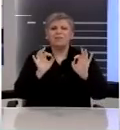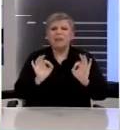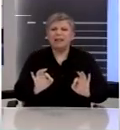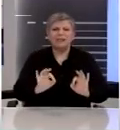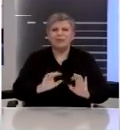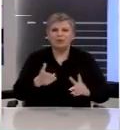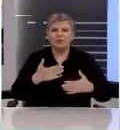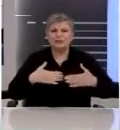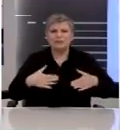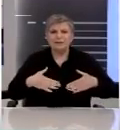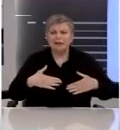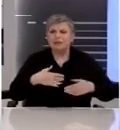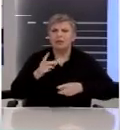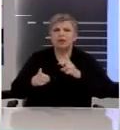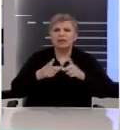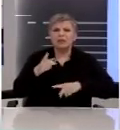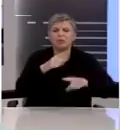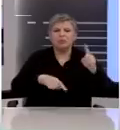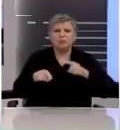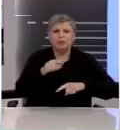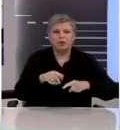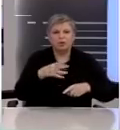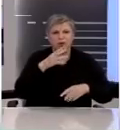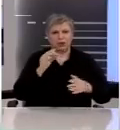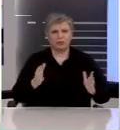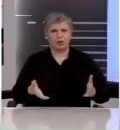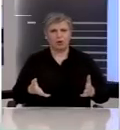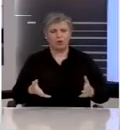κατηγορείται. Και γι' αυτό θέλω να πάρω τα πράγματα